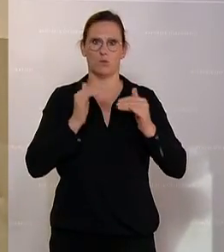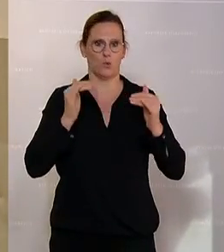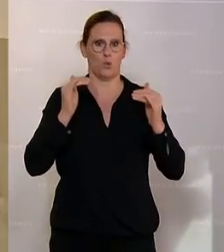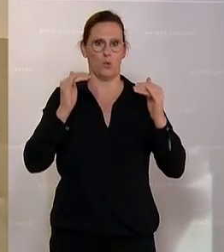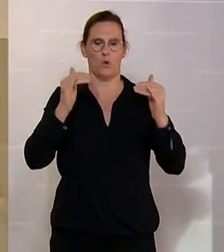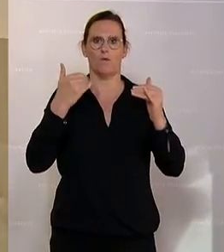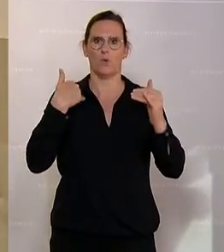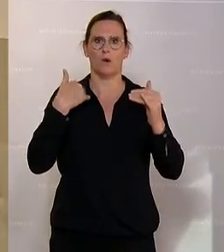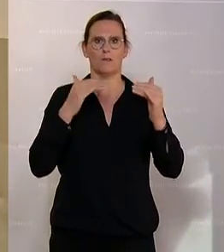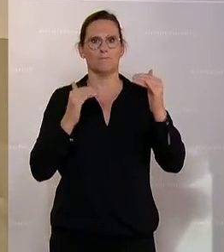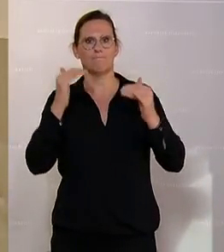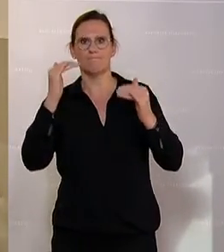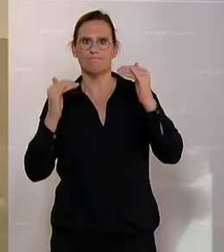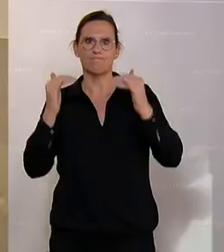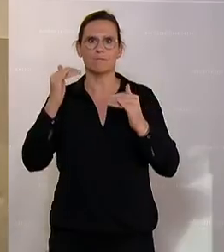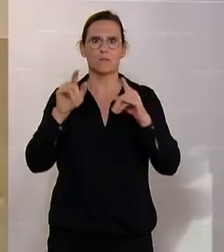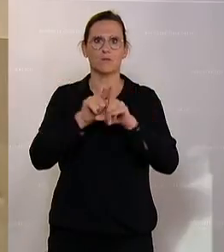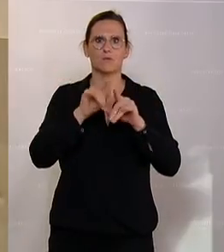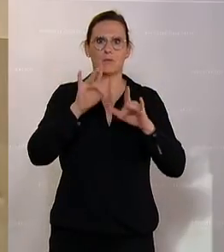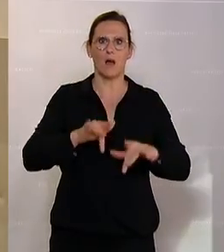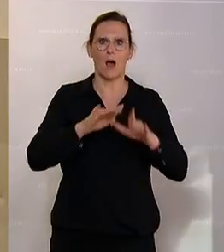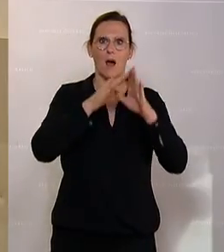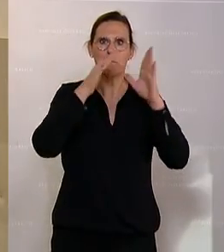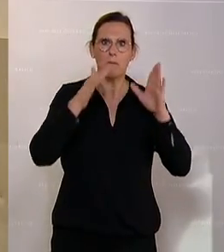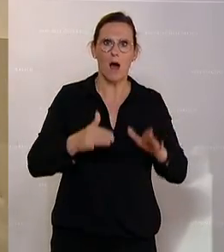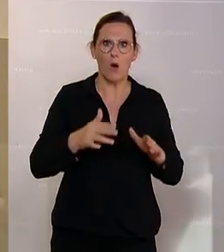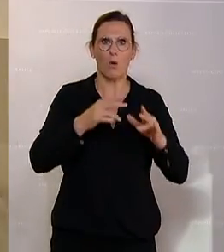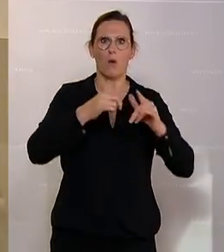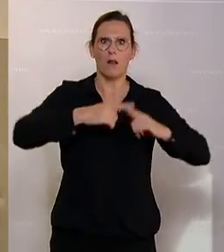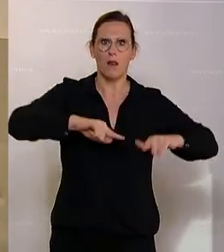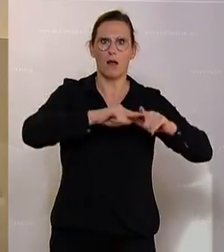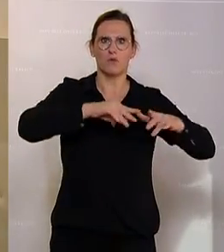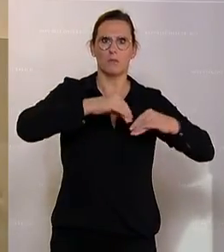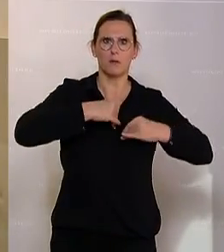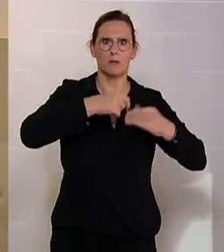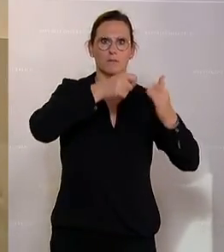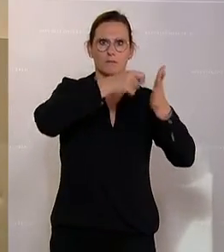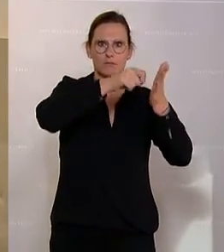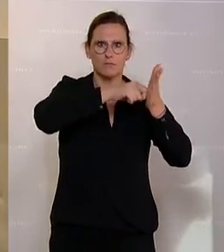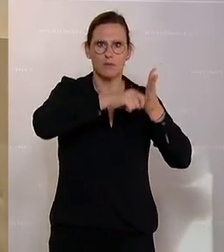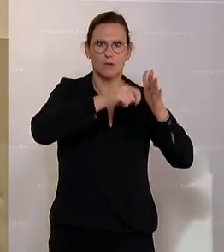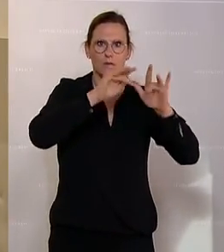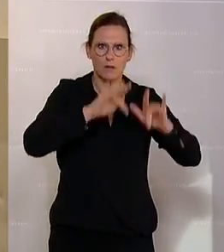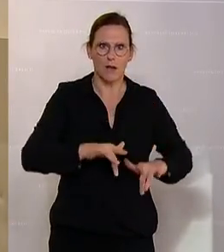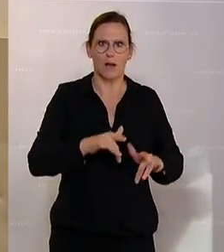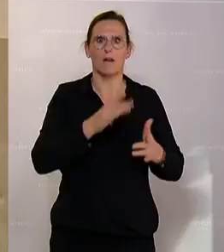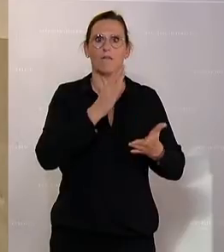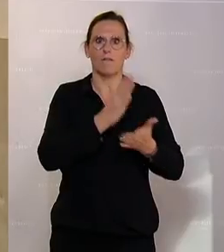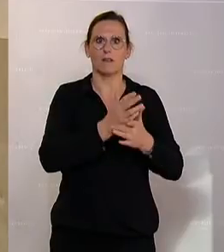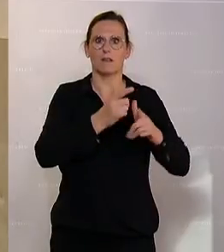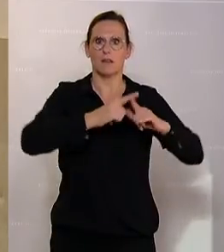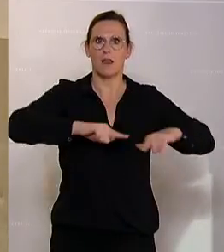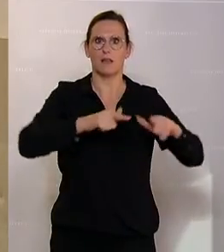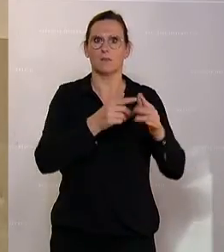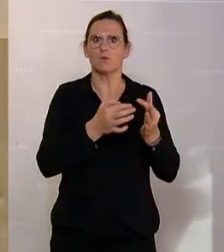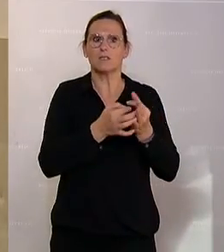wir eine Finanzierung nur der Baulichkeiten durch das Land. Und wenn einmal alle Baulichkeiten errichtet sind, dann müsste das Land auch nichts